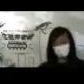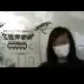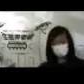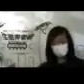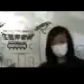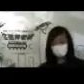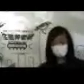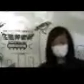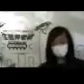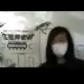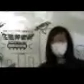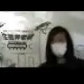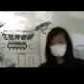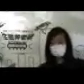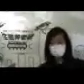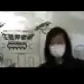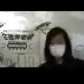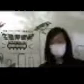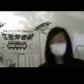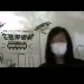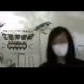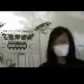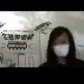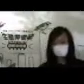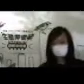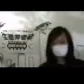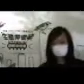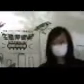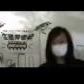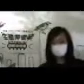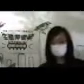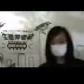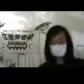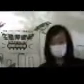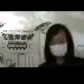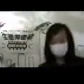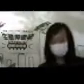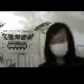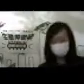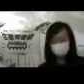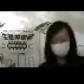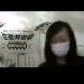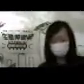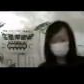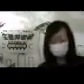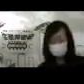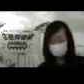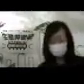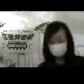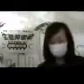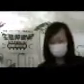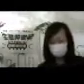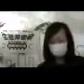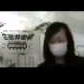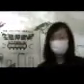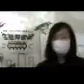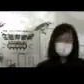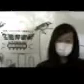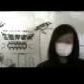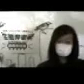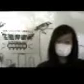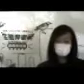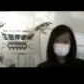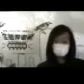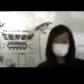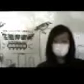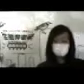咗咧樹同埋屋之間咧和諧嘅一面喎。咁因為咧大樹咧就喺我哋所居住嘅